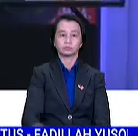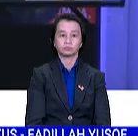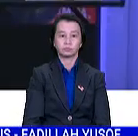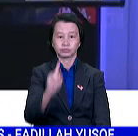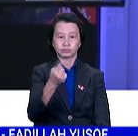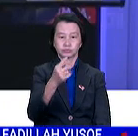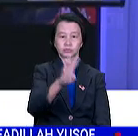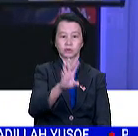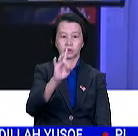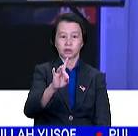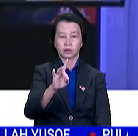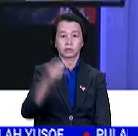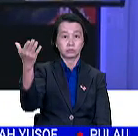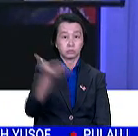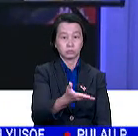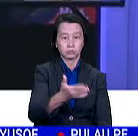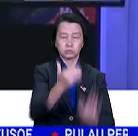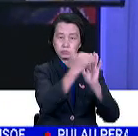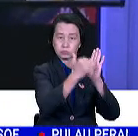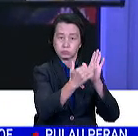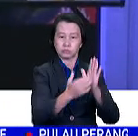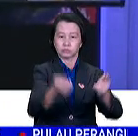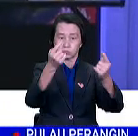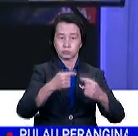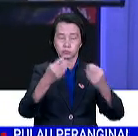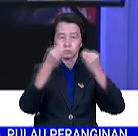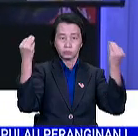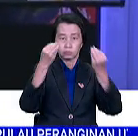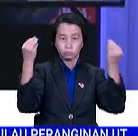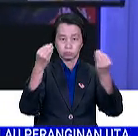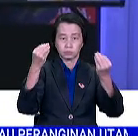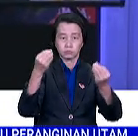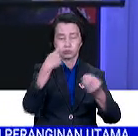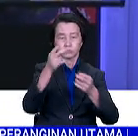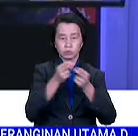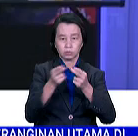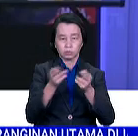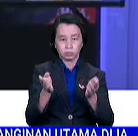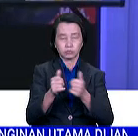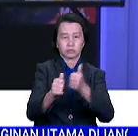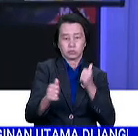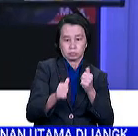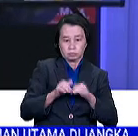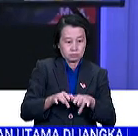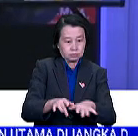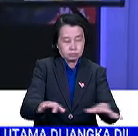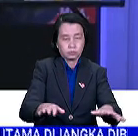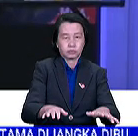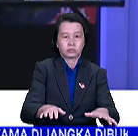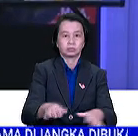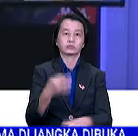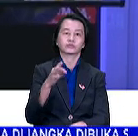Hanya 48 tetamu kehormat disenaraikan hadir majlis sambutan sebagai usaha mengelak penularan